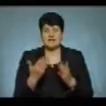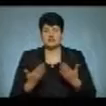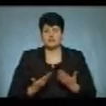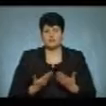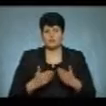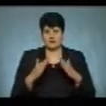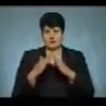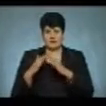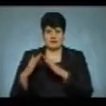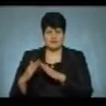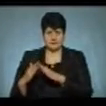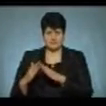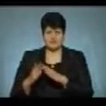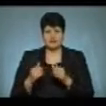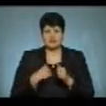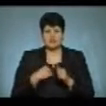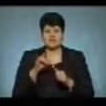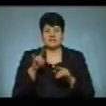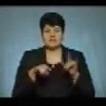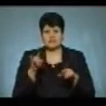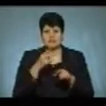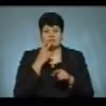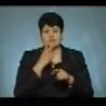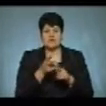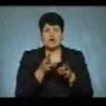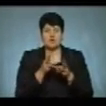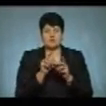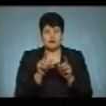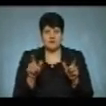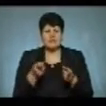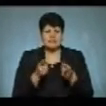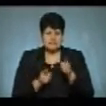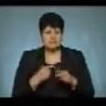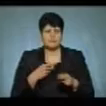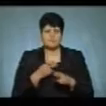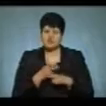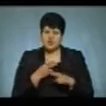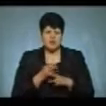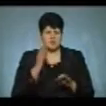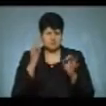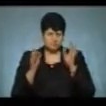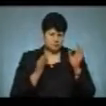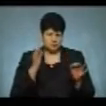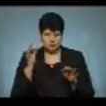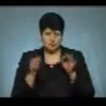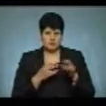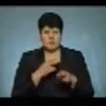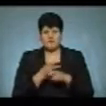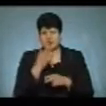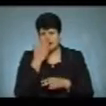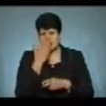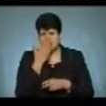будинки. Безпосередньо наші вікна дивляться на котельню. І дійсно нам мішає той шум, мішає, скажімо так, і